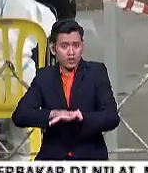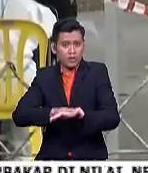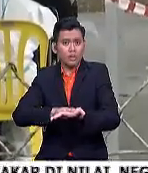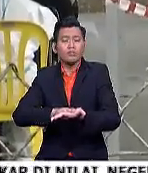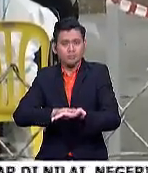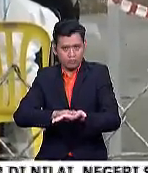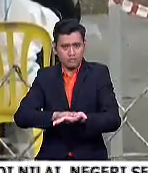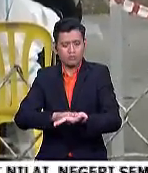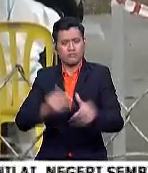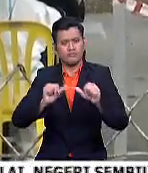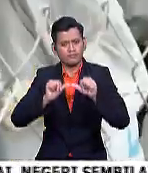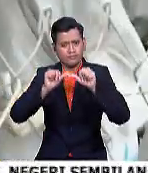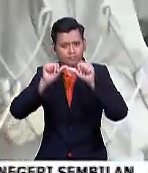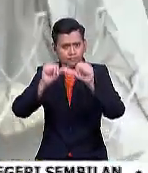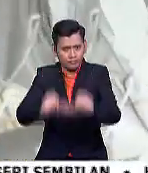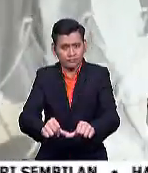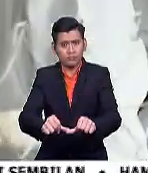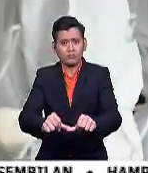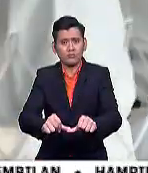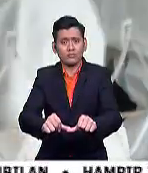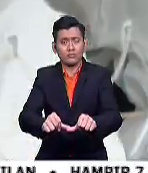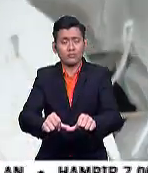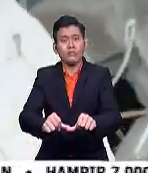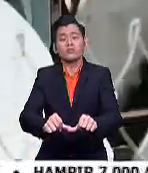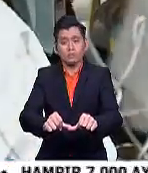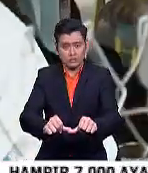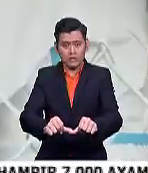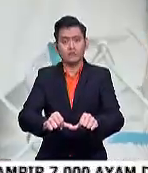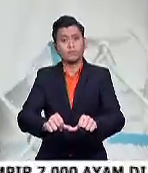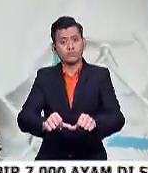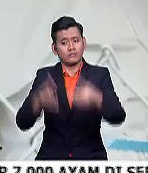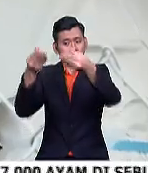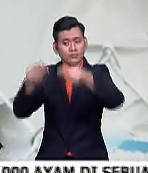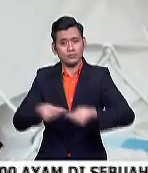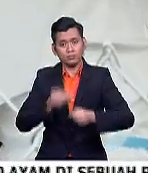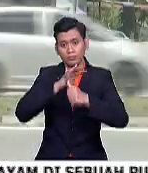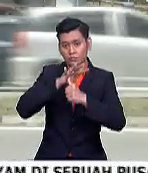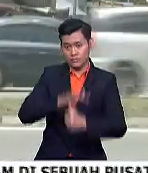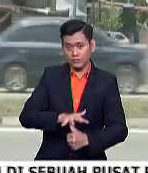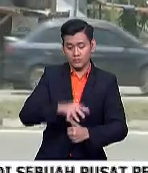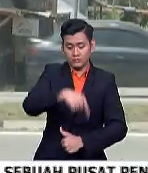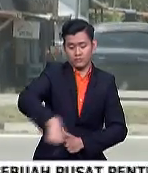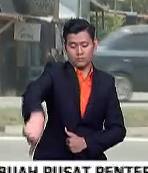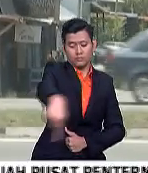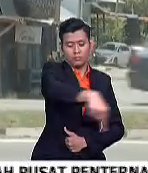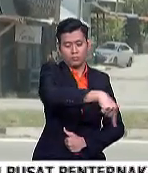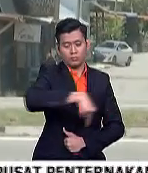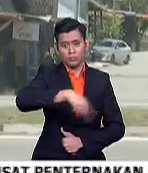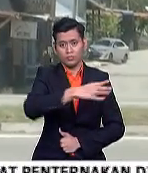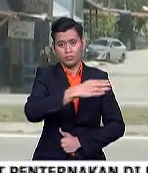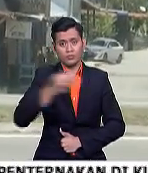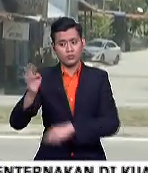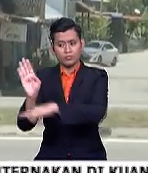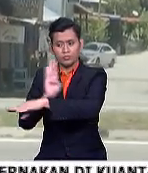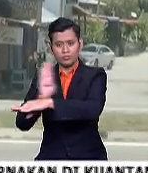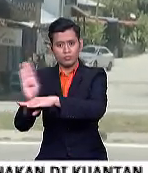buat selama-lamanya. Dan ia bukan sahaja memberi tekanan kepada penduduk tetapi juga peniaga di